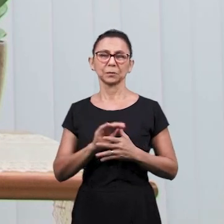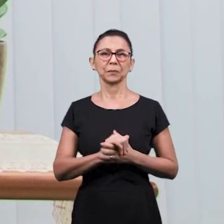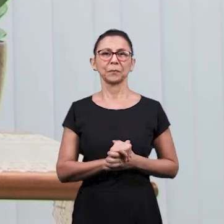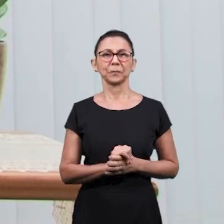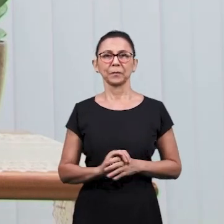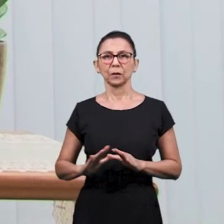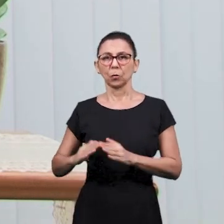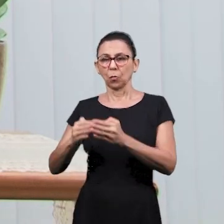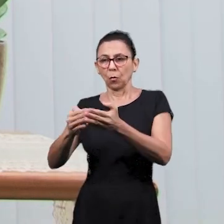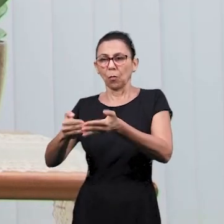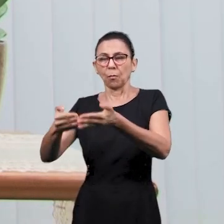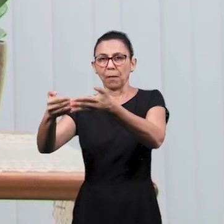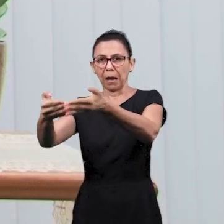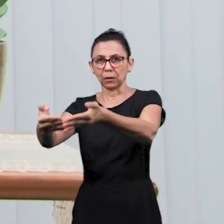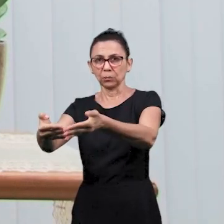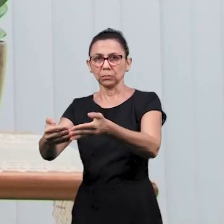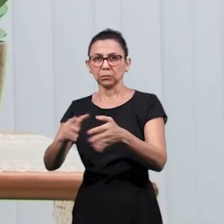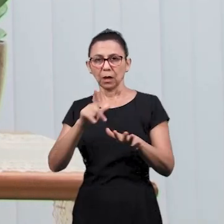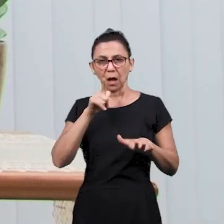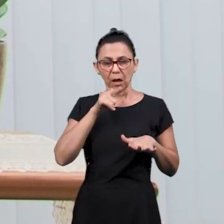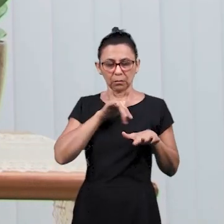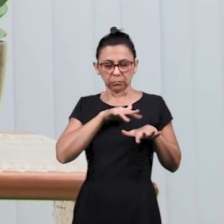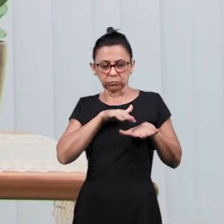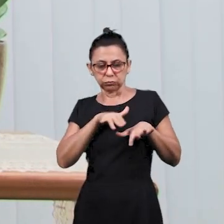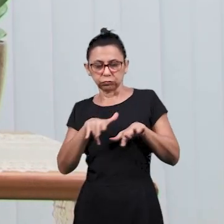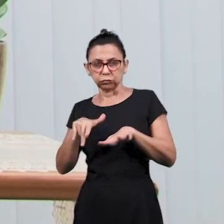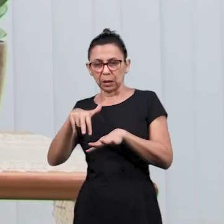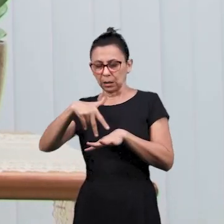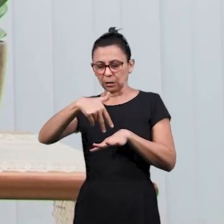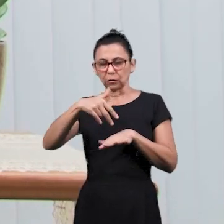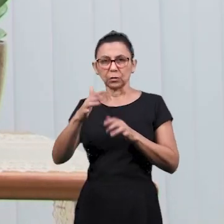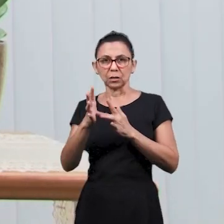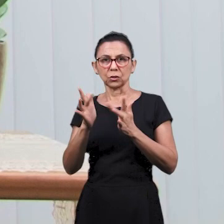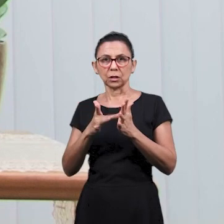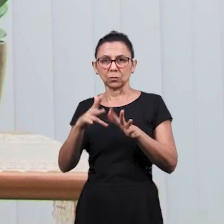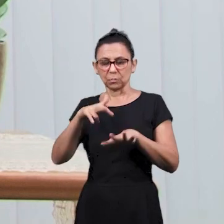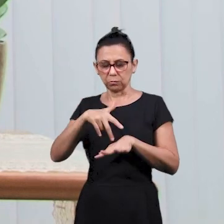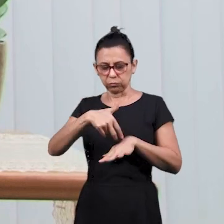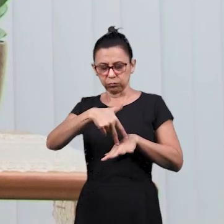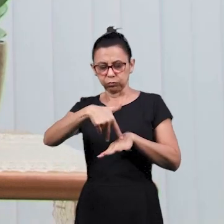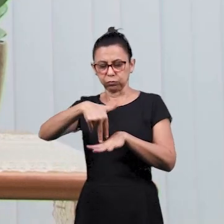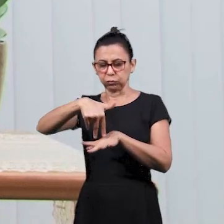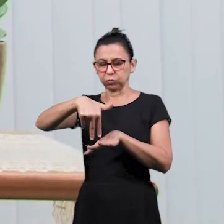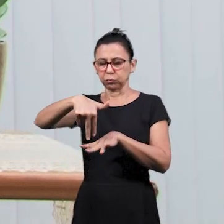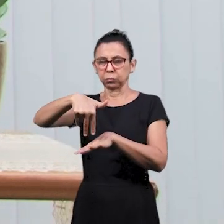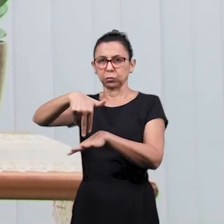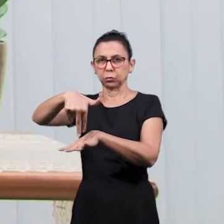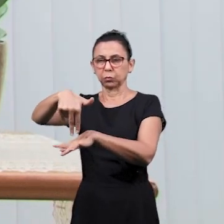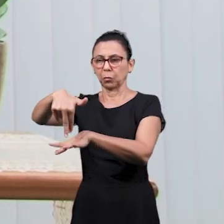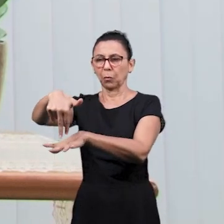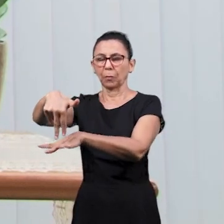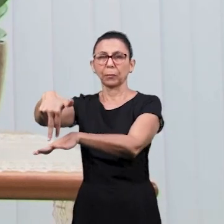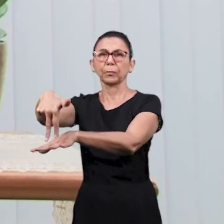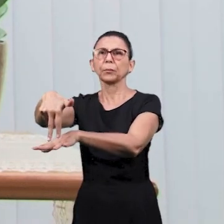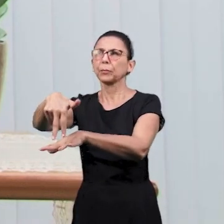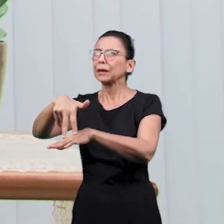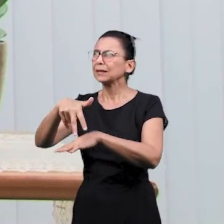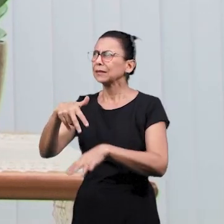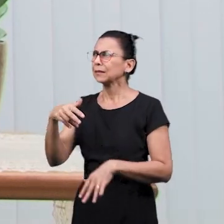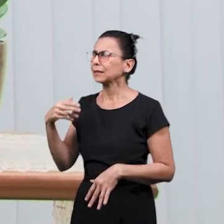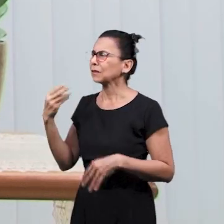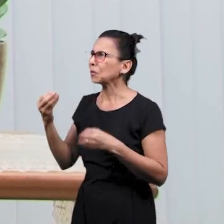вот эта сцена разворачивается перед нами. Иисус приближается к ним. Они